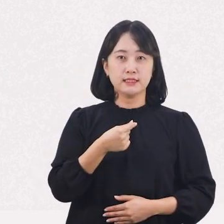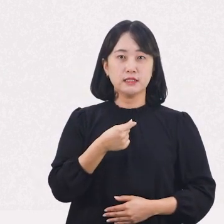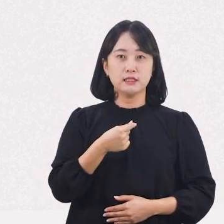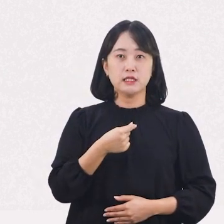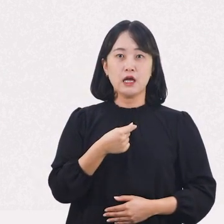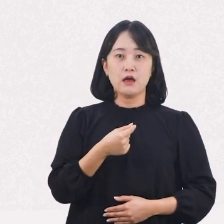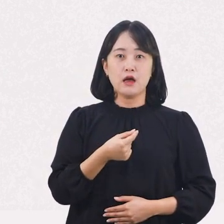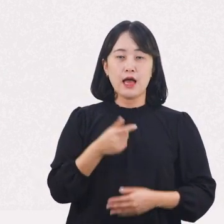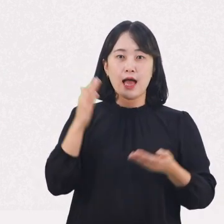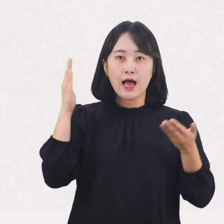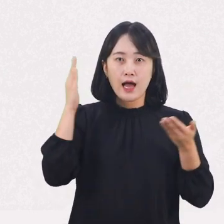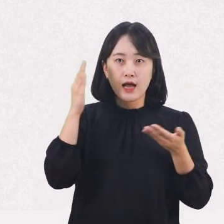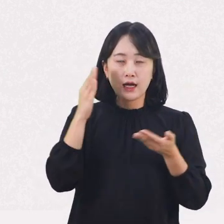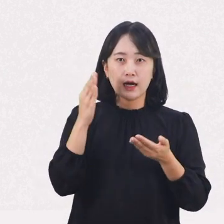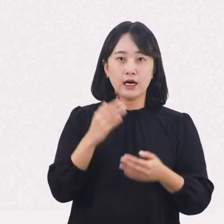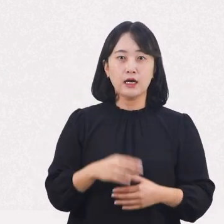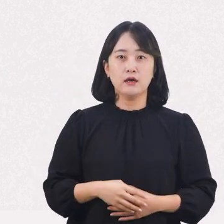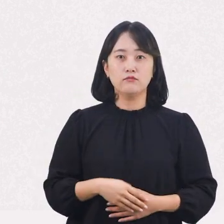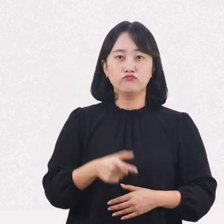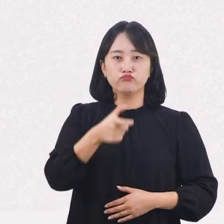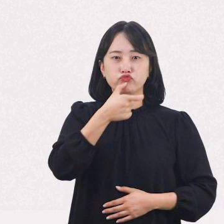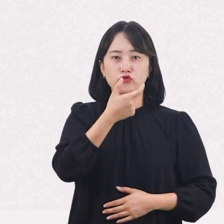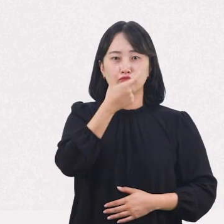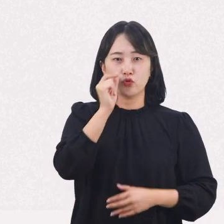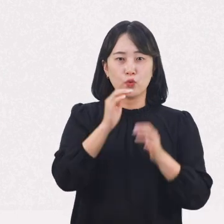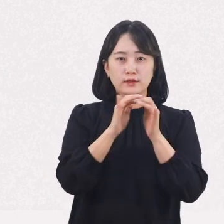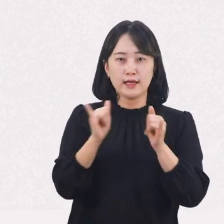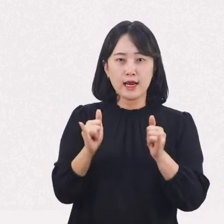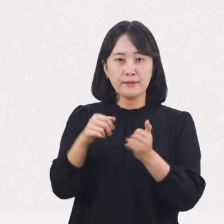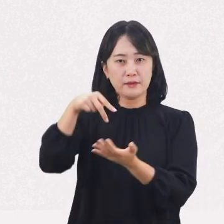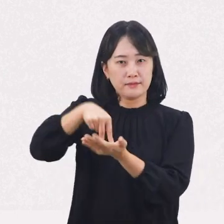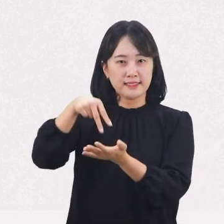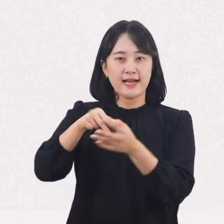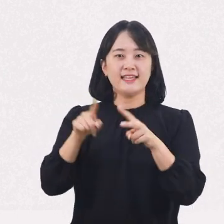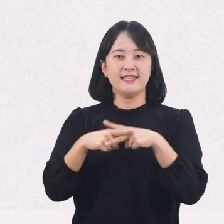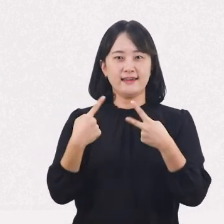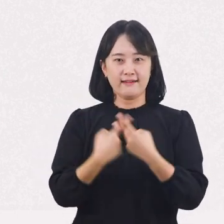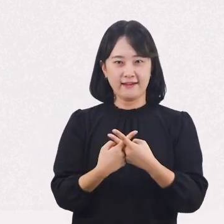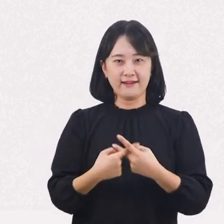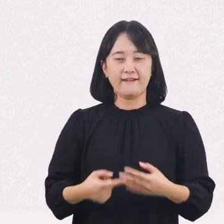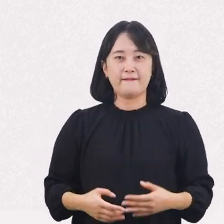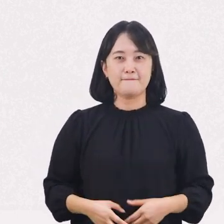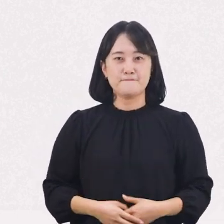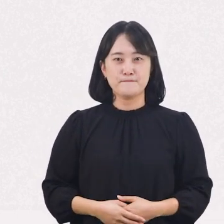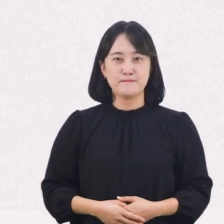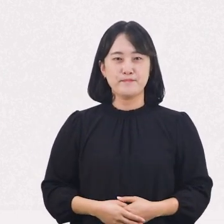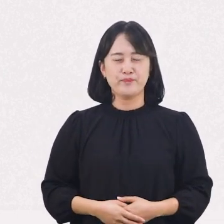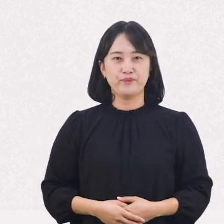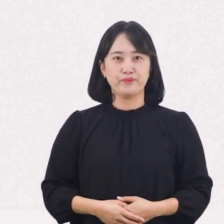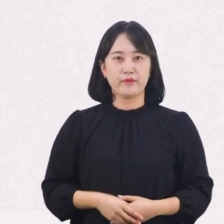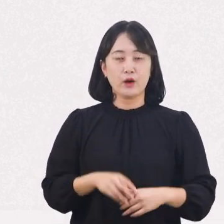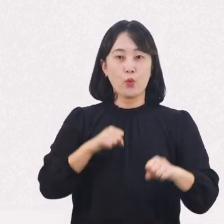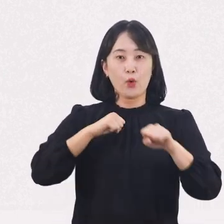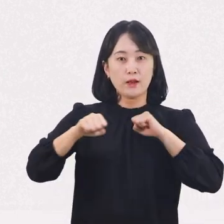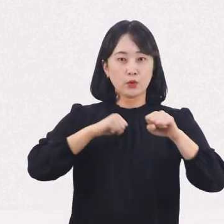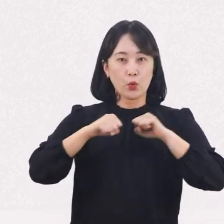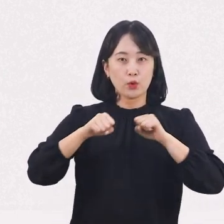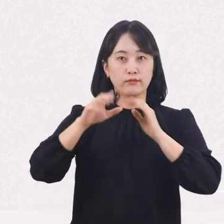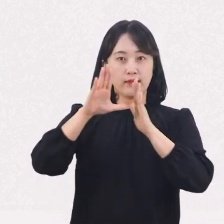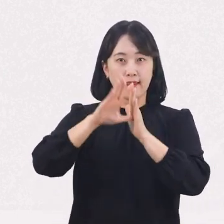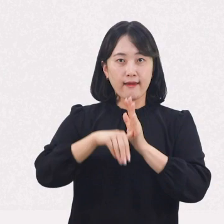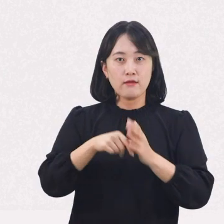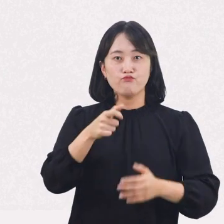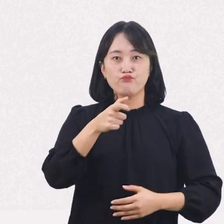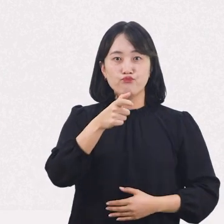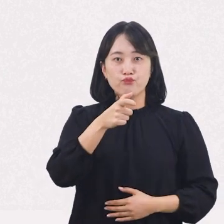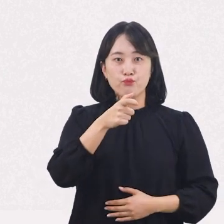통해 물이 부족한 사람들의 힘든 상황을 이해하게 하였습니다. 활동 1에서는 몸의